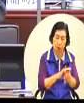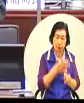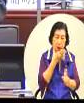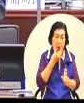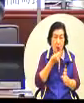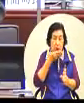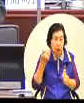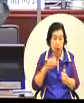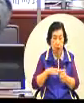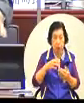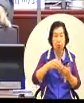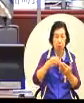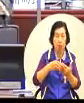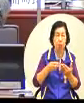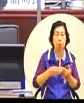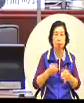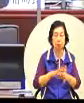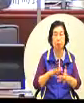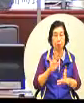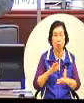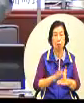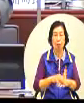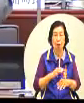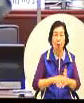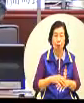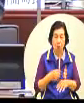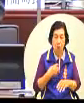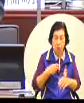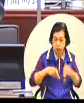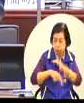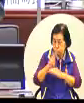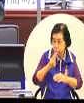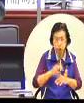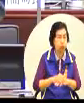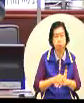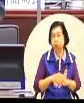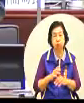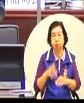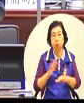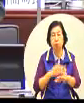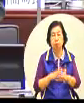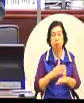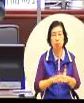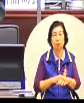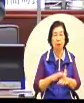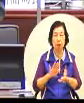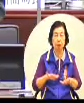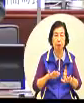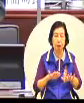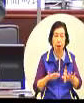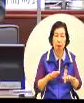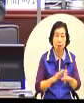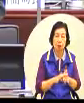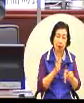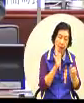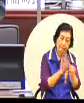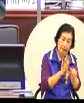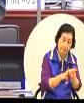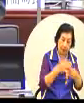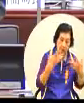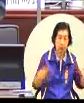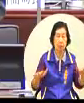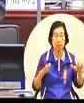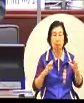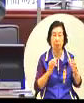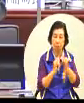择啊，所以今天我不能讨好兼顾所有的人，所以我在施政的今天，我在